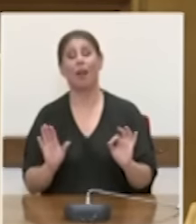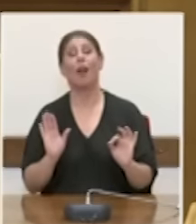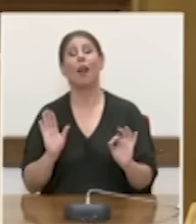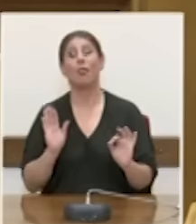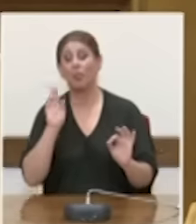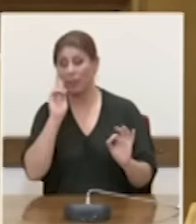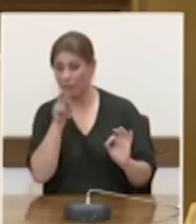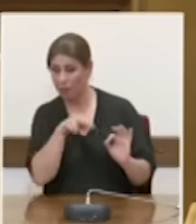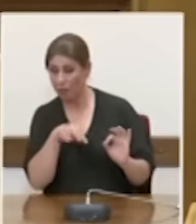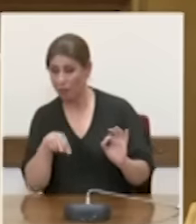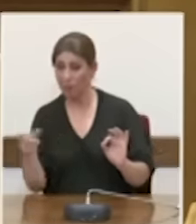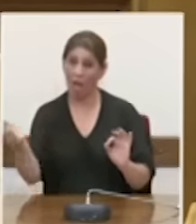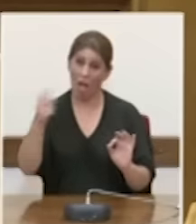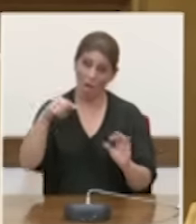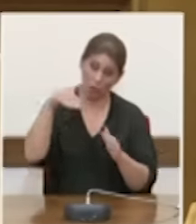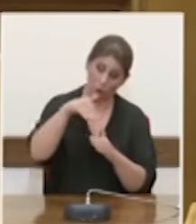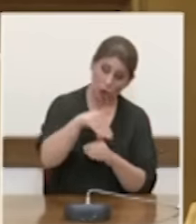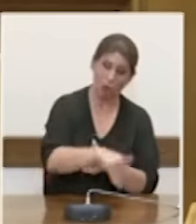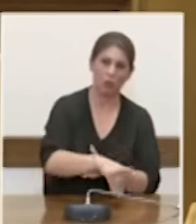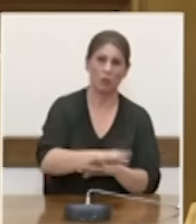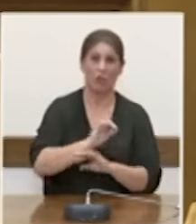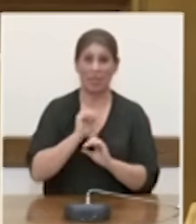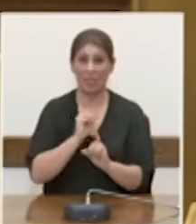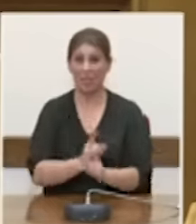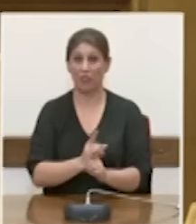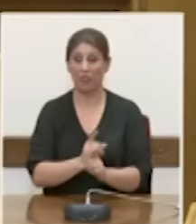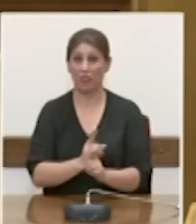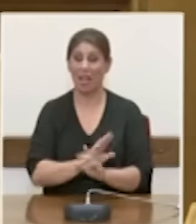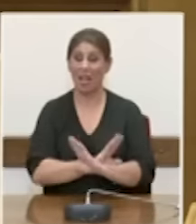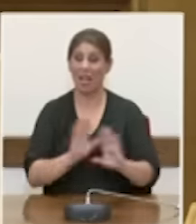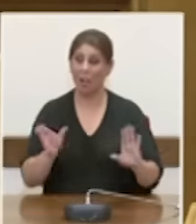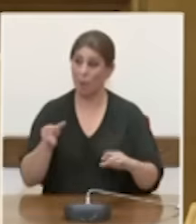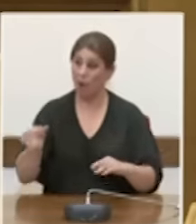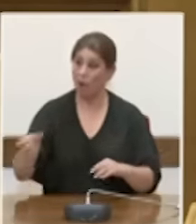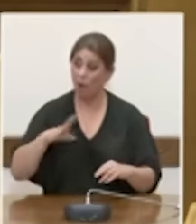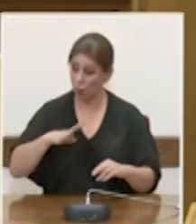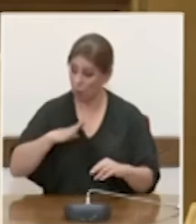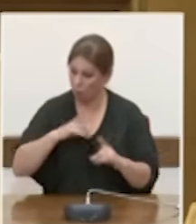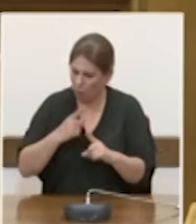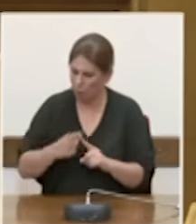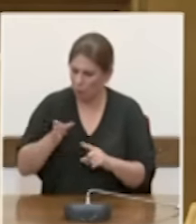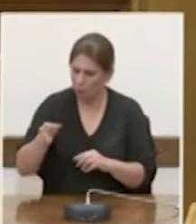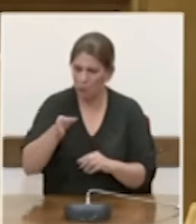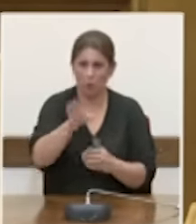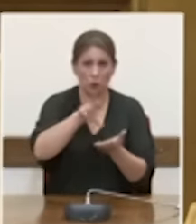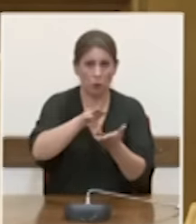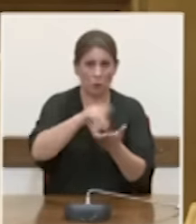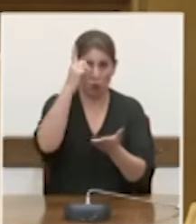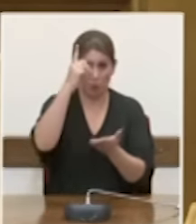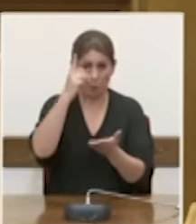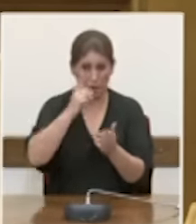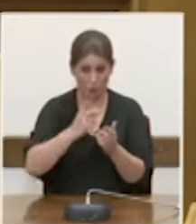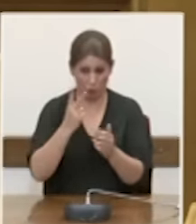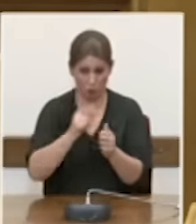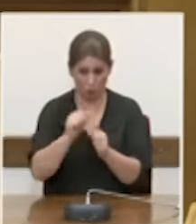κανένας άλλος αυτή την πτώση και κυρίως κανένας από όσους πηγαίνουν στο σούπερ μάρκετ όχι μια φορά το δίμηνο, το